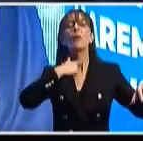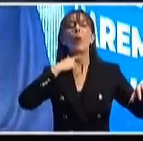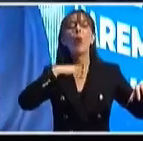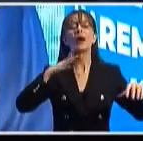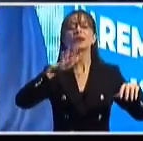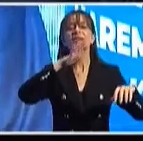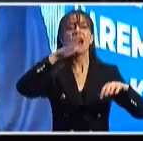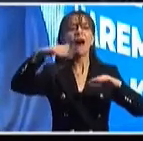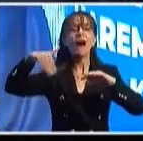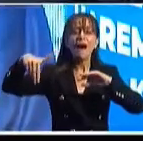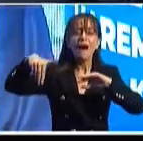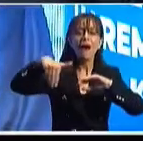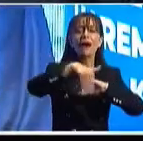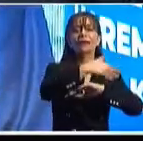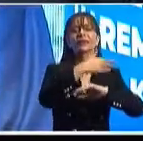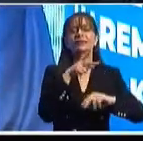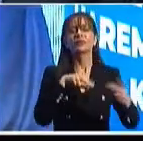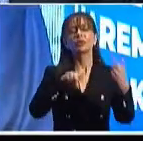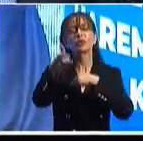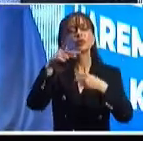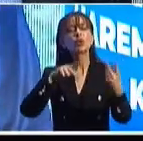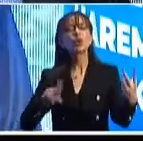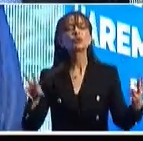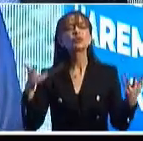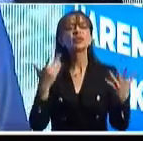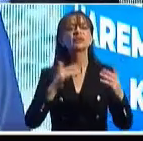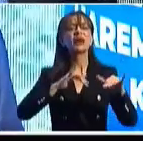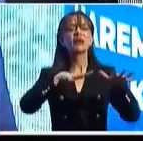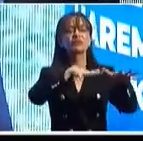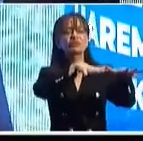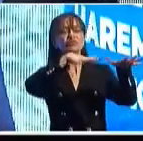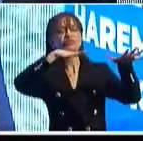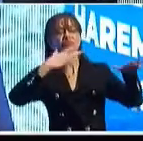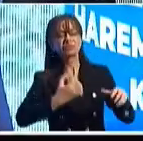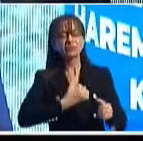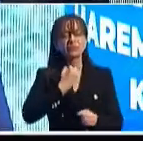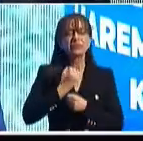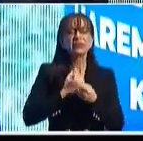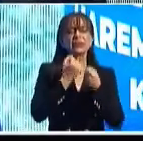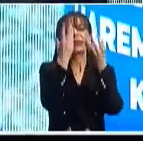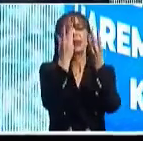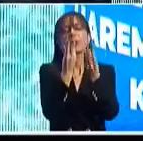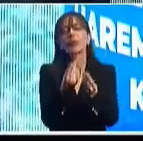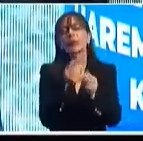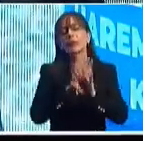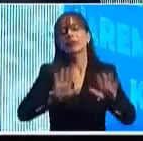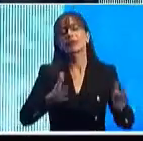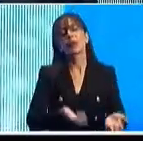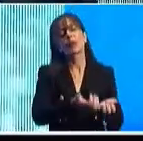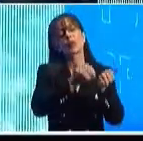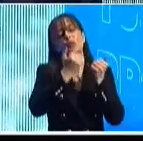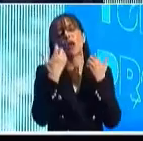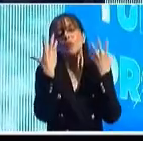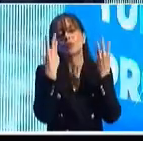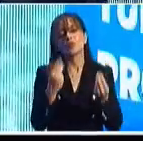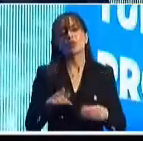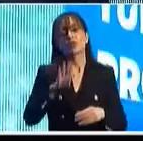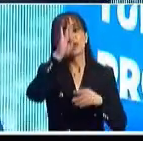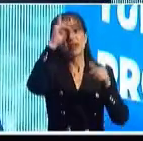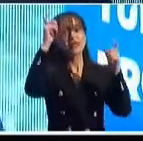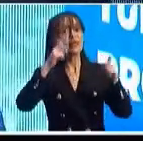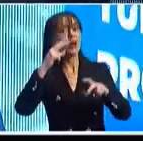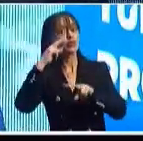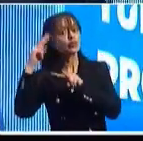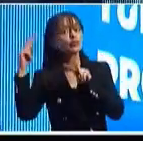yollarını bu çerçevede trafik çilesinden kurtarmış olacağız. İstanbul'umuz şu anda ekranda gördüğümüz